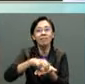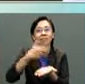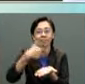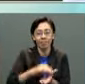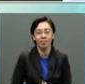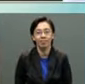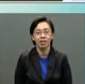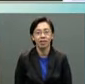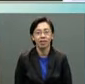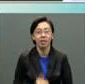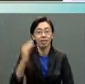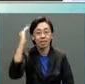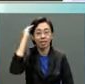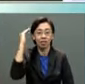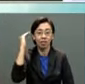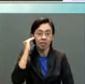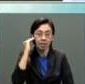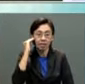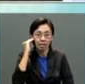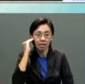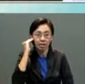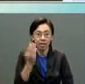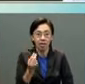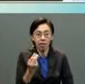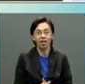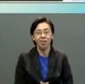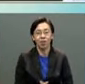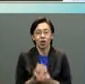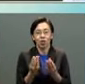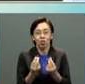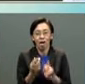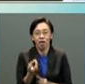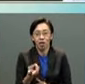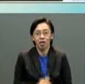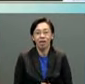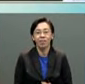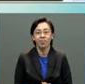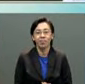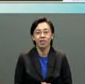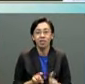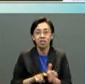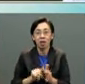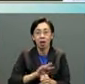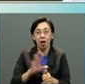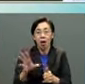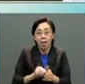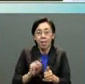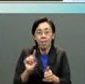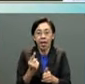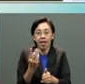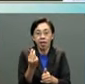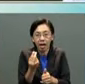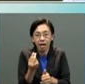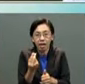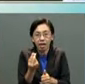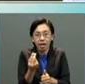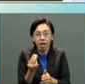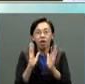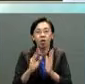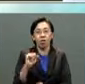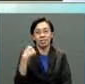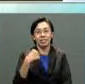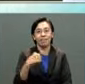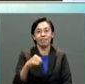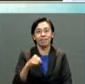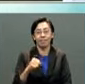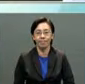มาที่เกาหลีครับตัวเลขเหลือ2หลักเป็นตัวเลขต่ำกว่าเราอีกครับตัวเลขใหม่นะครับก็คือเจอไป10คือ10ร